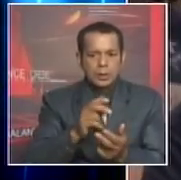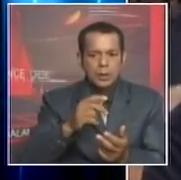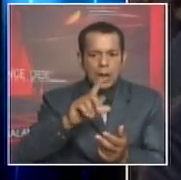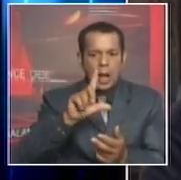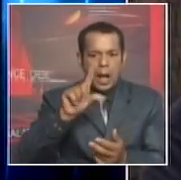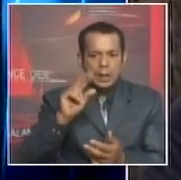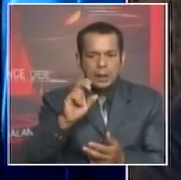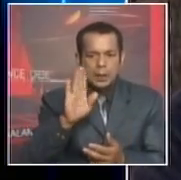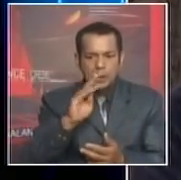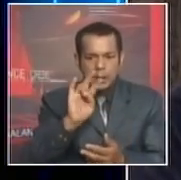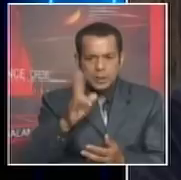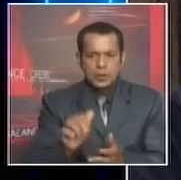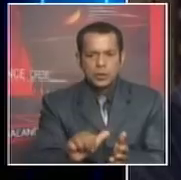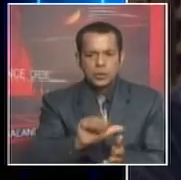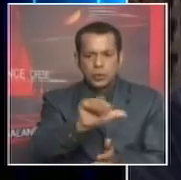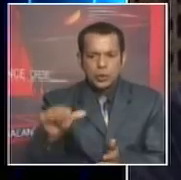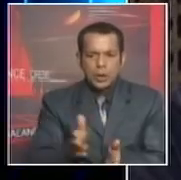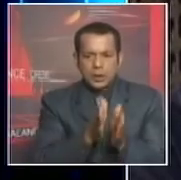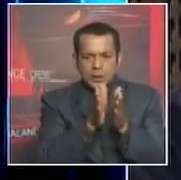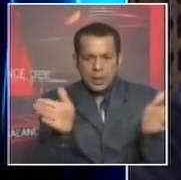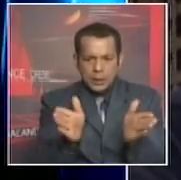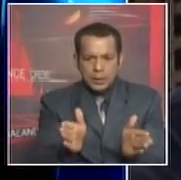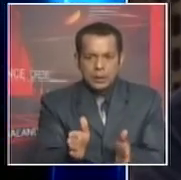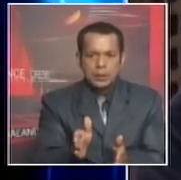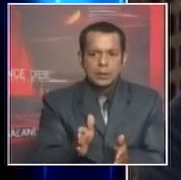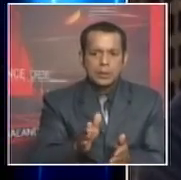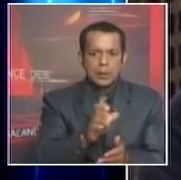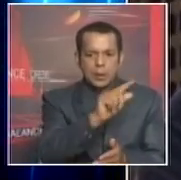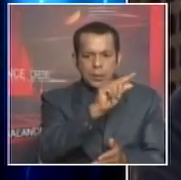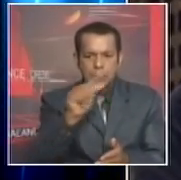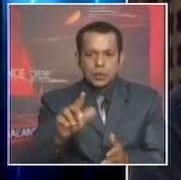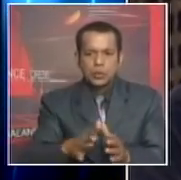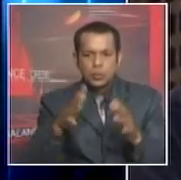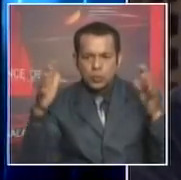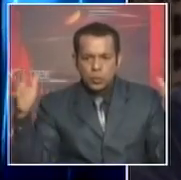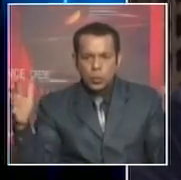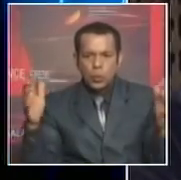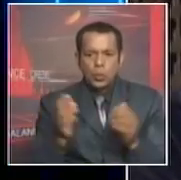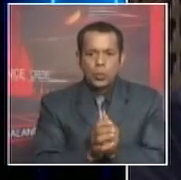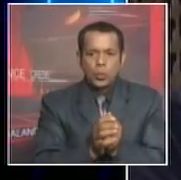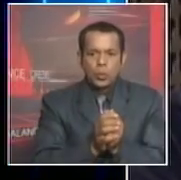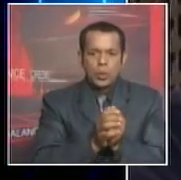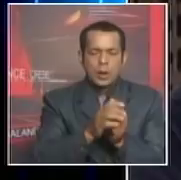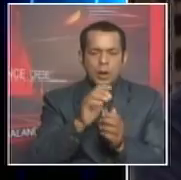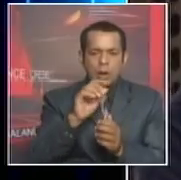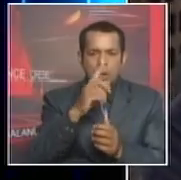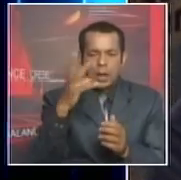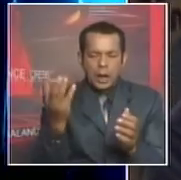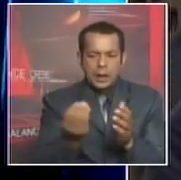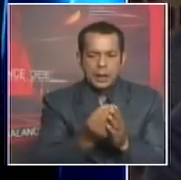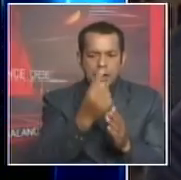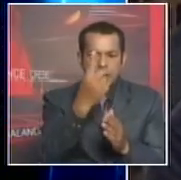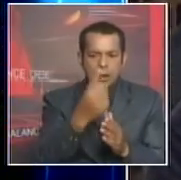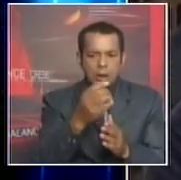आदिवासी जनजाति भएको र आदिवासी जनजाति जनता गोर्खा राज्यको विस्तार तथा आन्तरिक औपनिवेशीकरण पश्चात